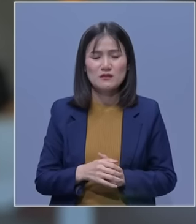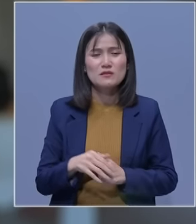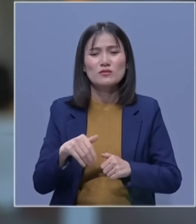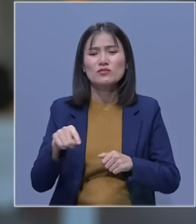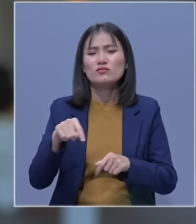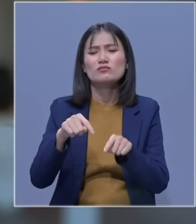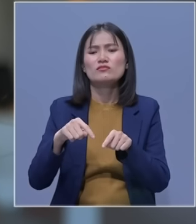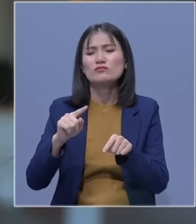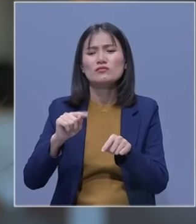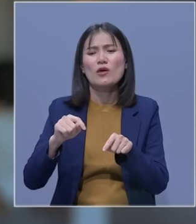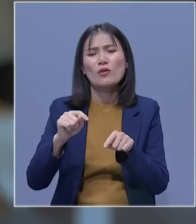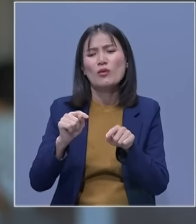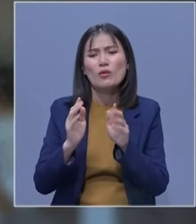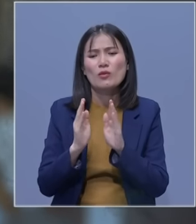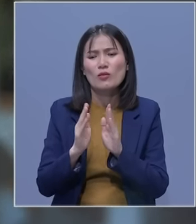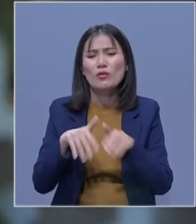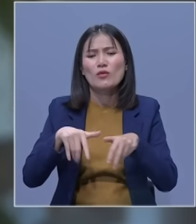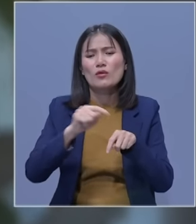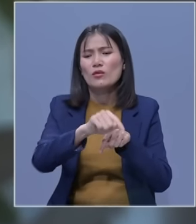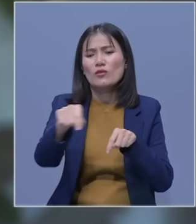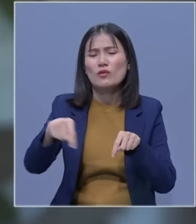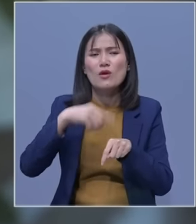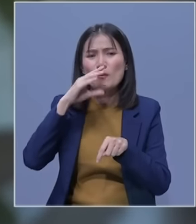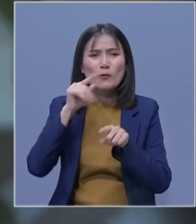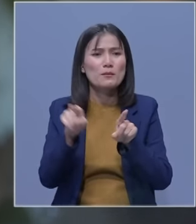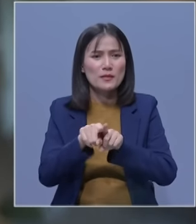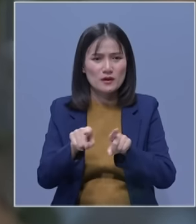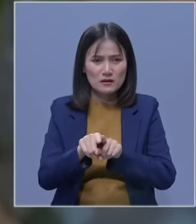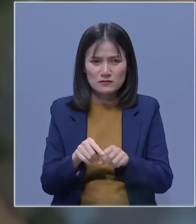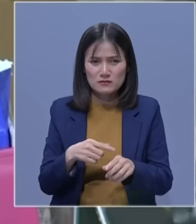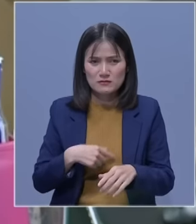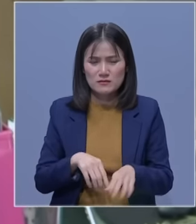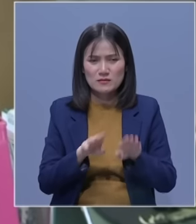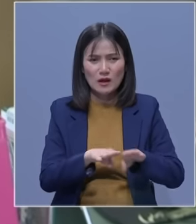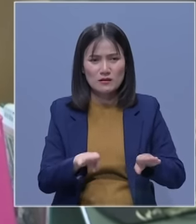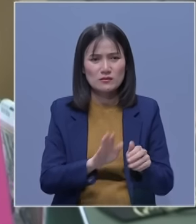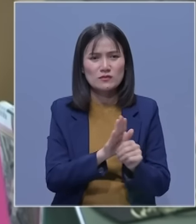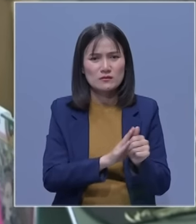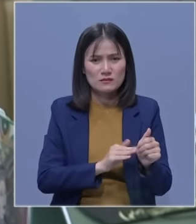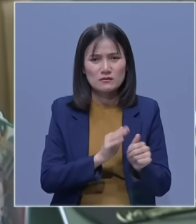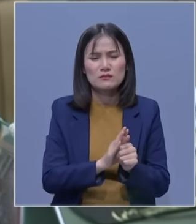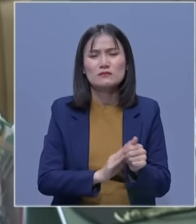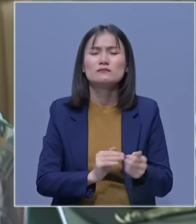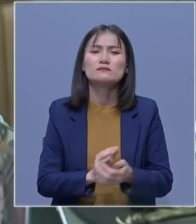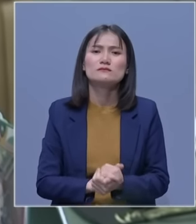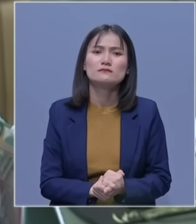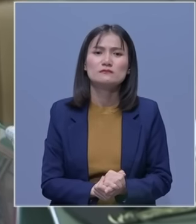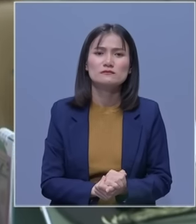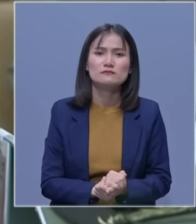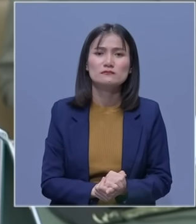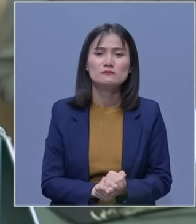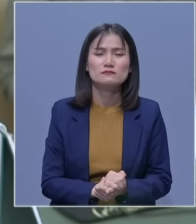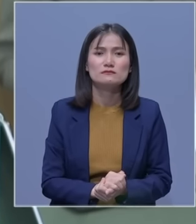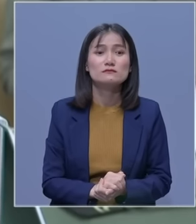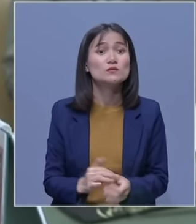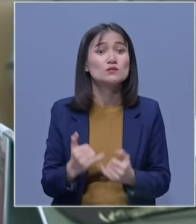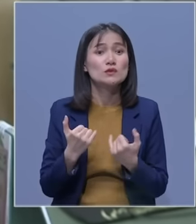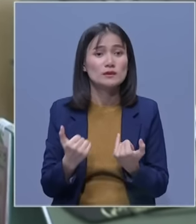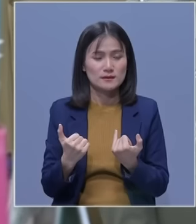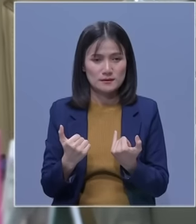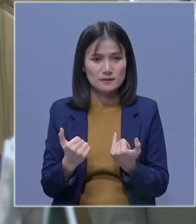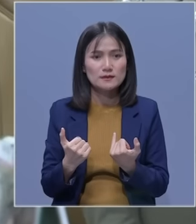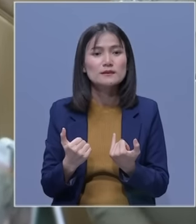นี้ยถามในคนแถวนี้ก็พูดกันงั้นเลยว่าสงสารเด็ก ดังนั้นความคืบหน้าทางคดีต